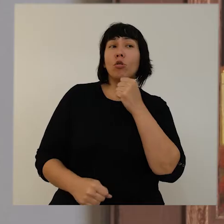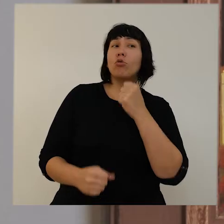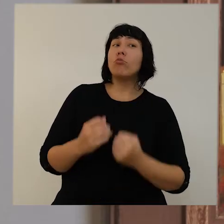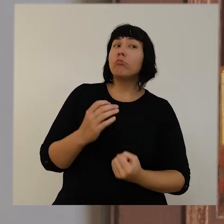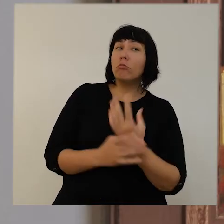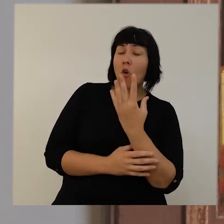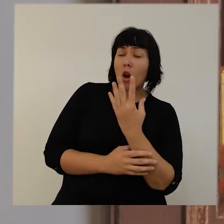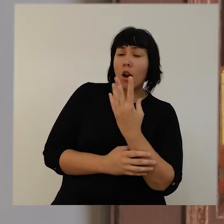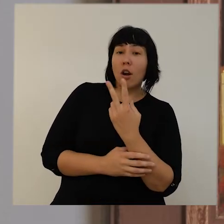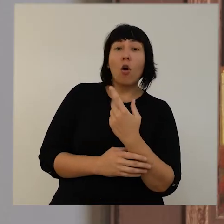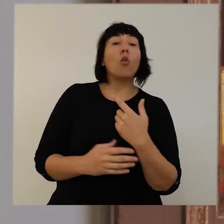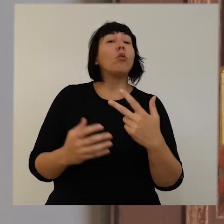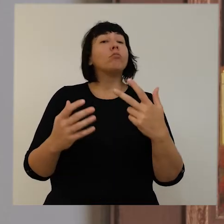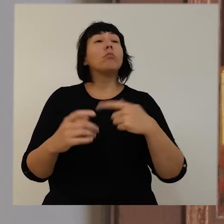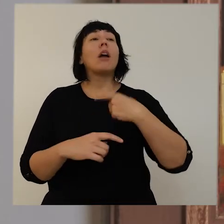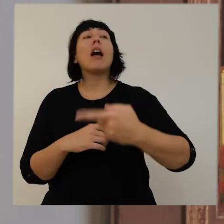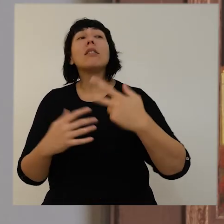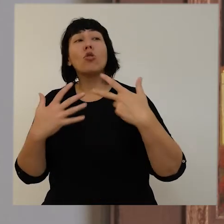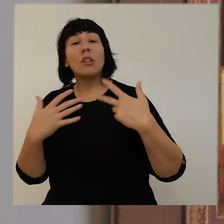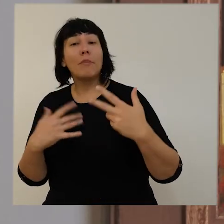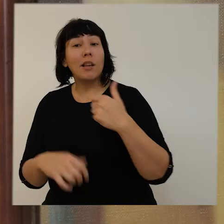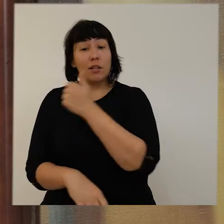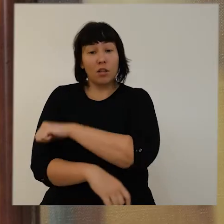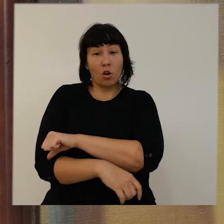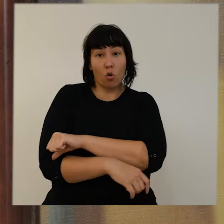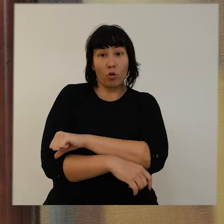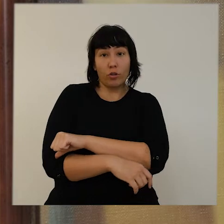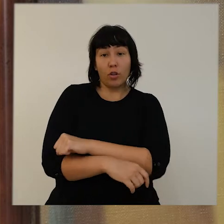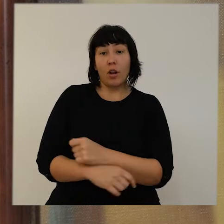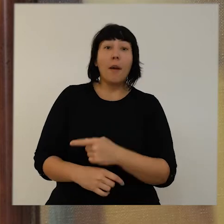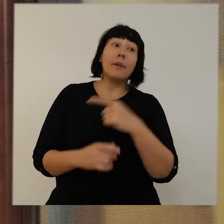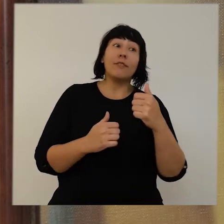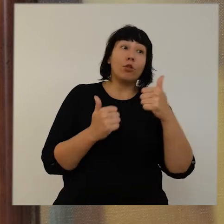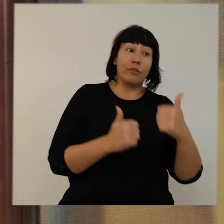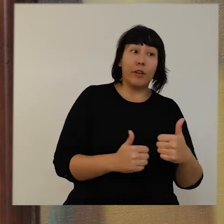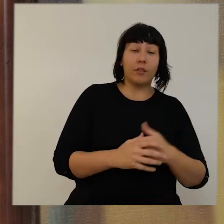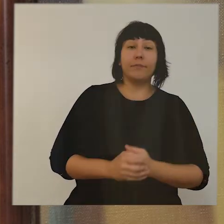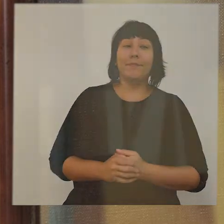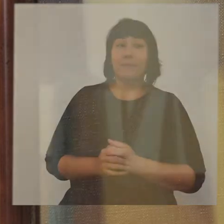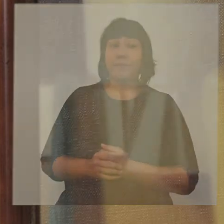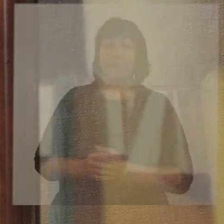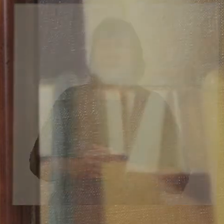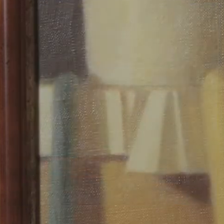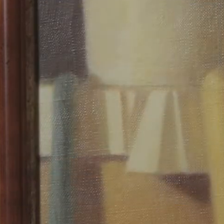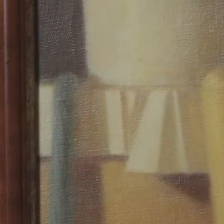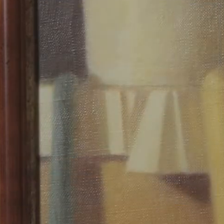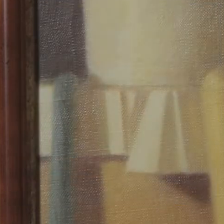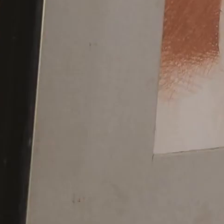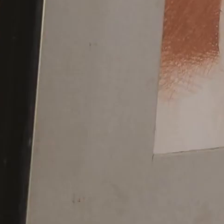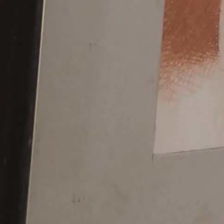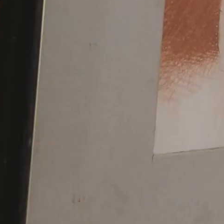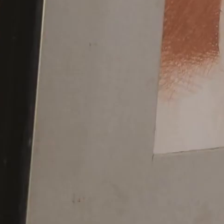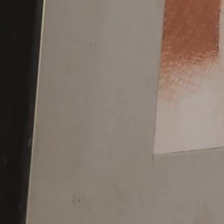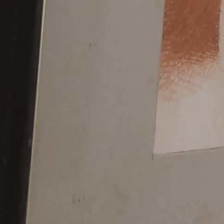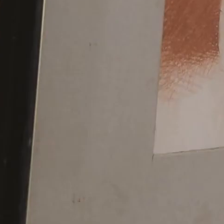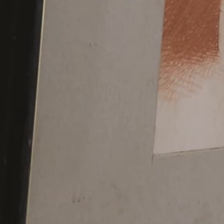temama i kompoziciji, nastalih u periodu od kasnih 80-ih i u toku prve decenije 2000-ih.